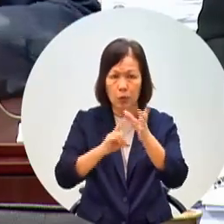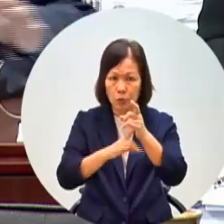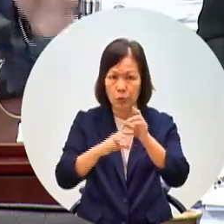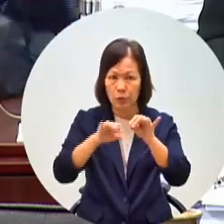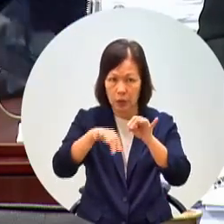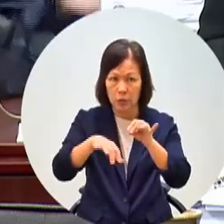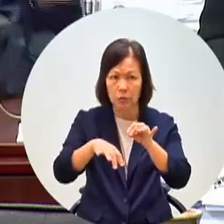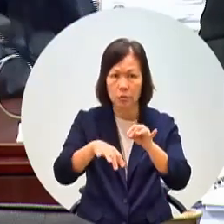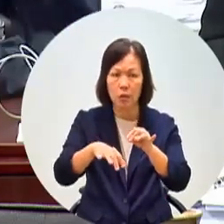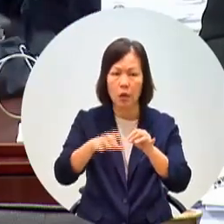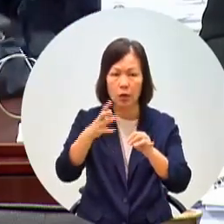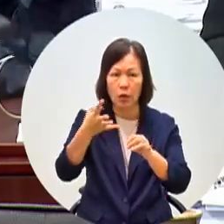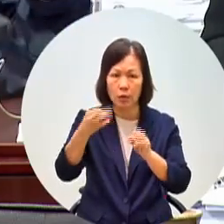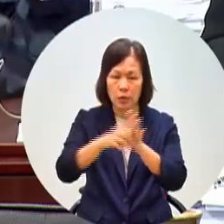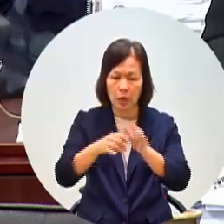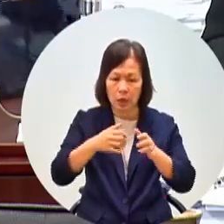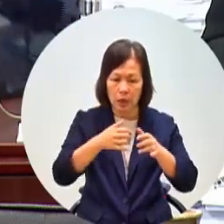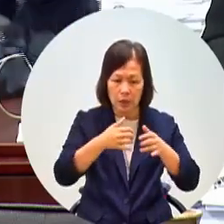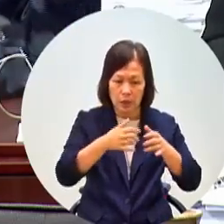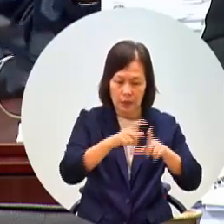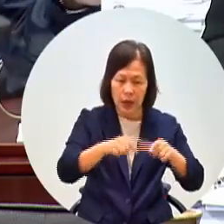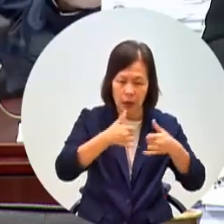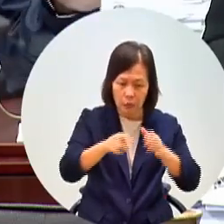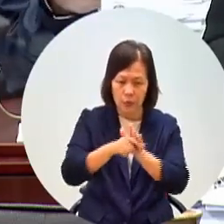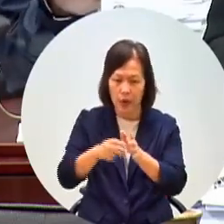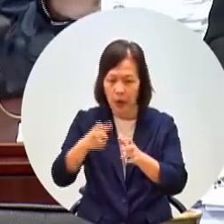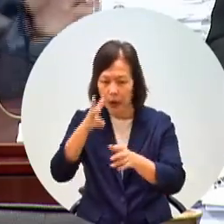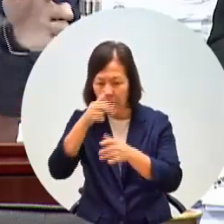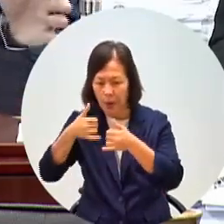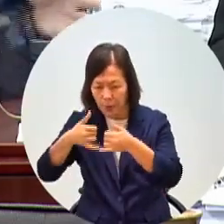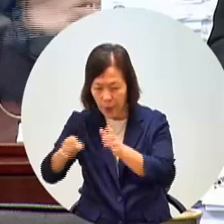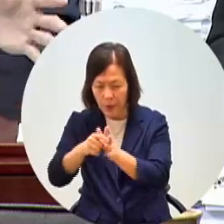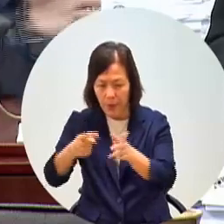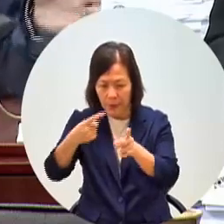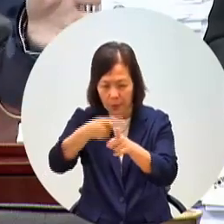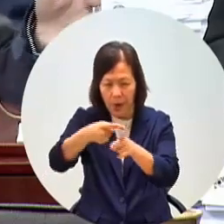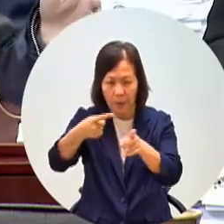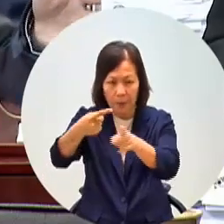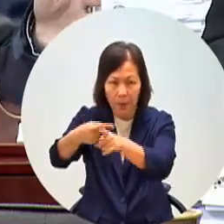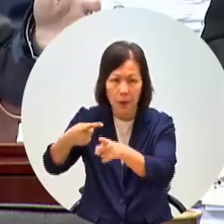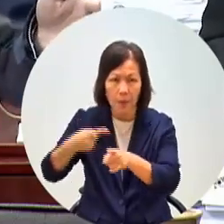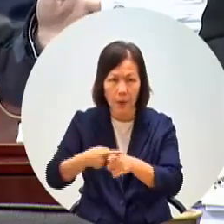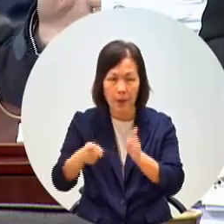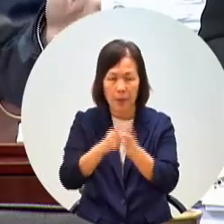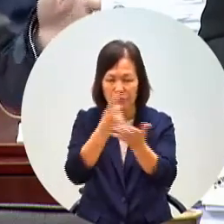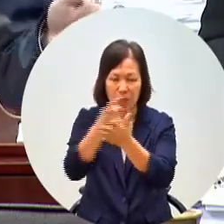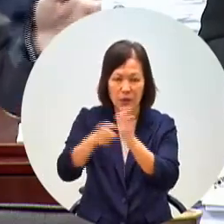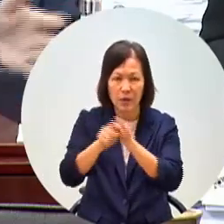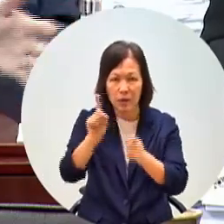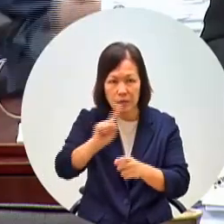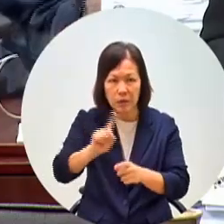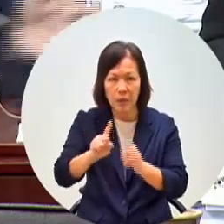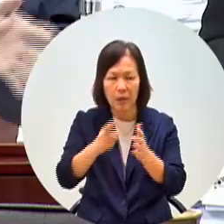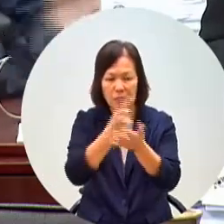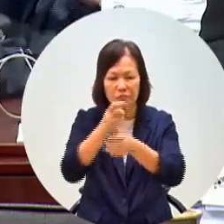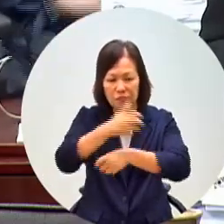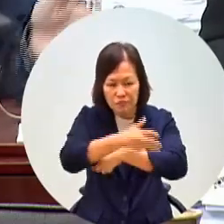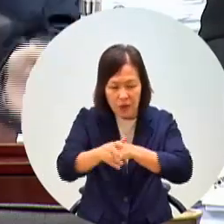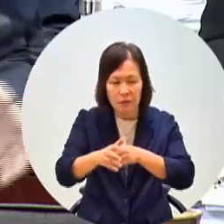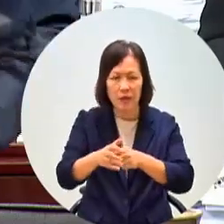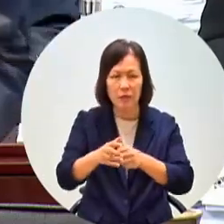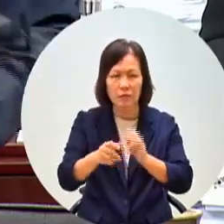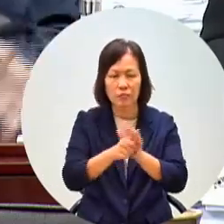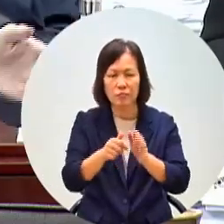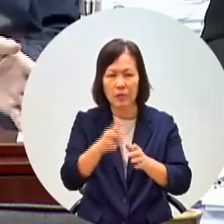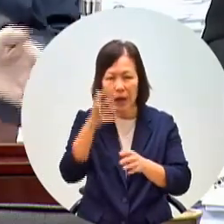个有一挂大路小巷哈，其实你在交错的时阵哈，大概在。即你著知影咱装卡吼，即有当时屋